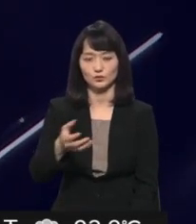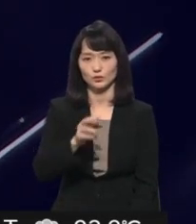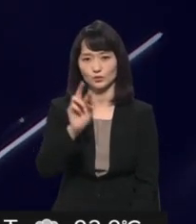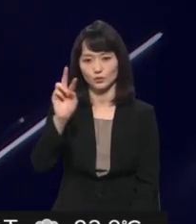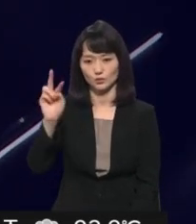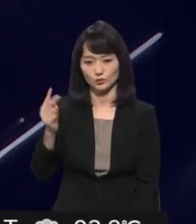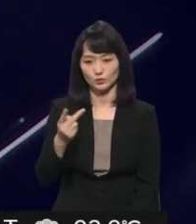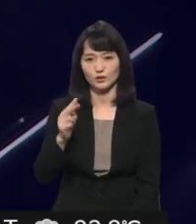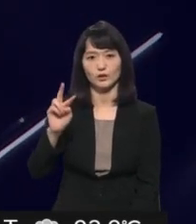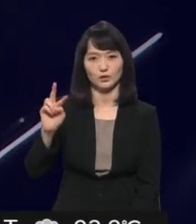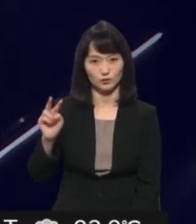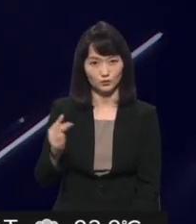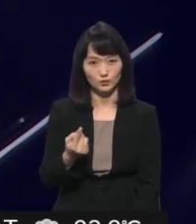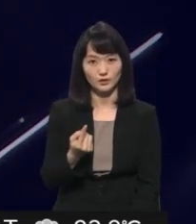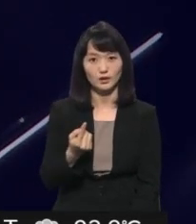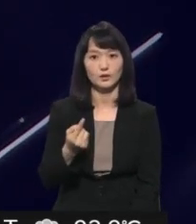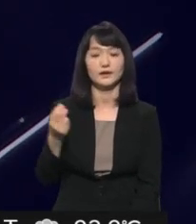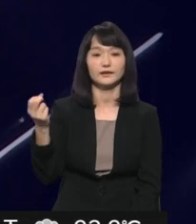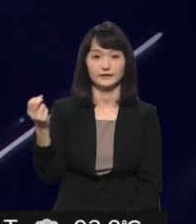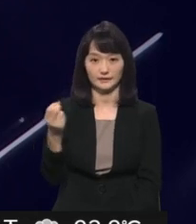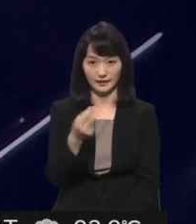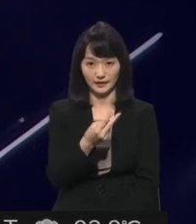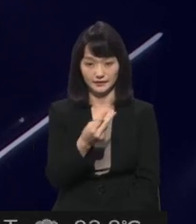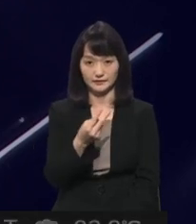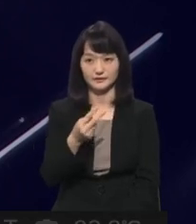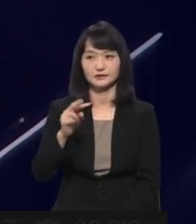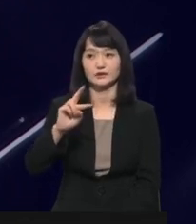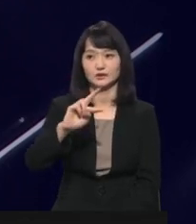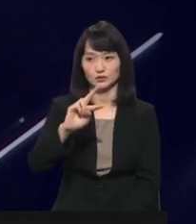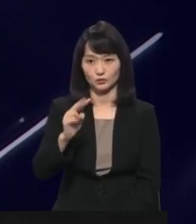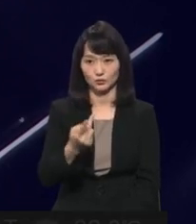돌고 다시 돌고